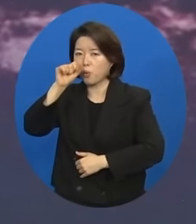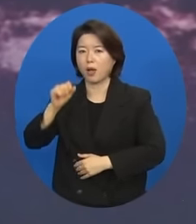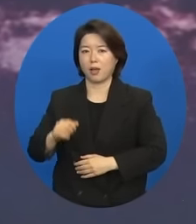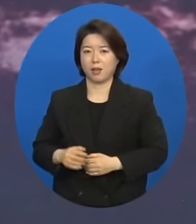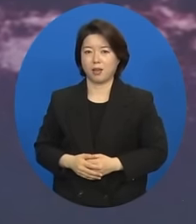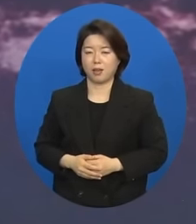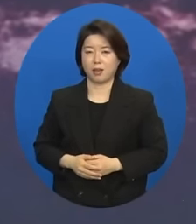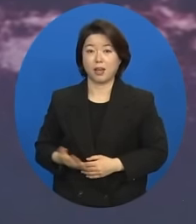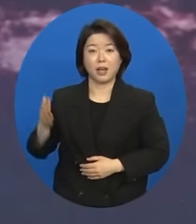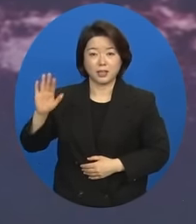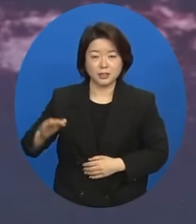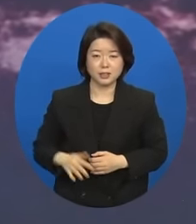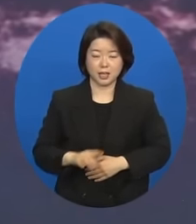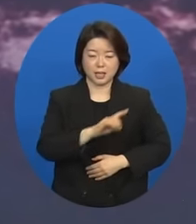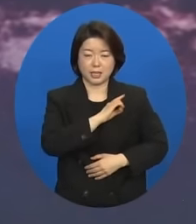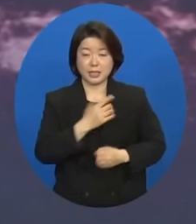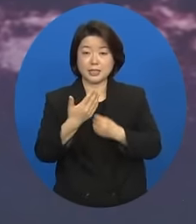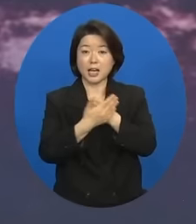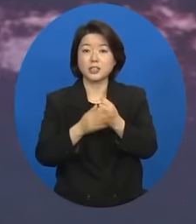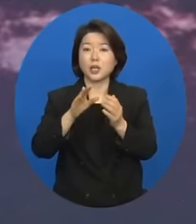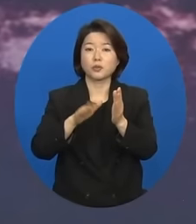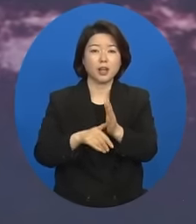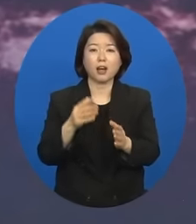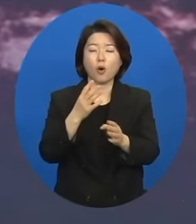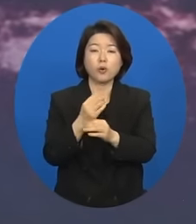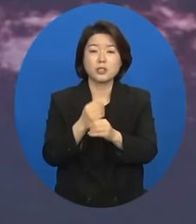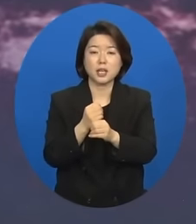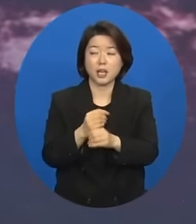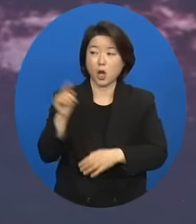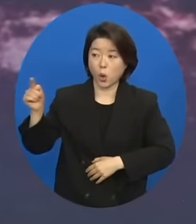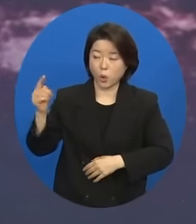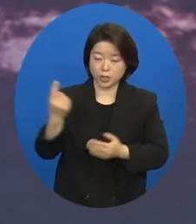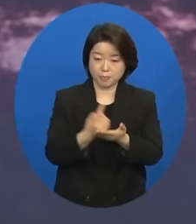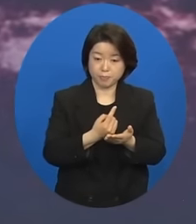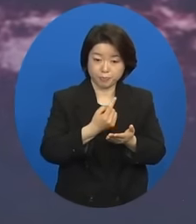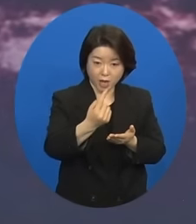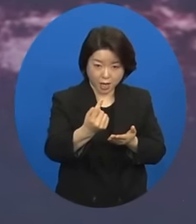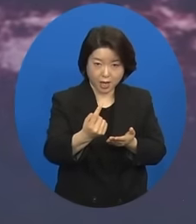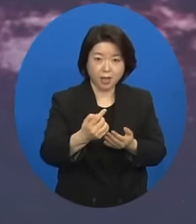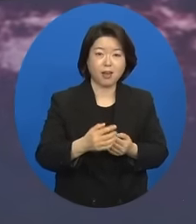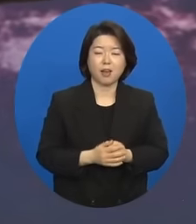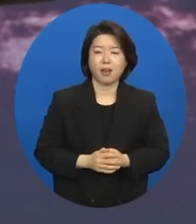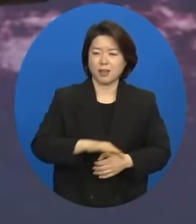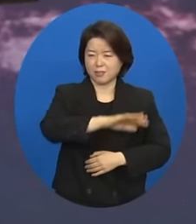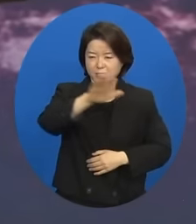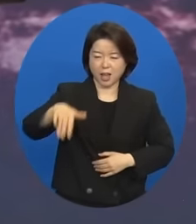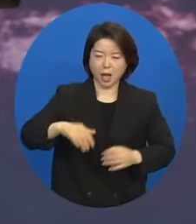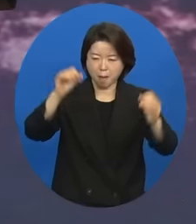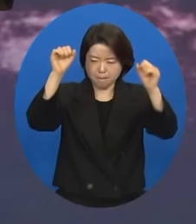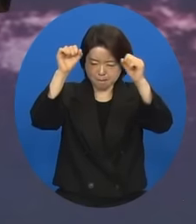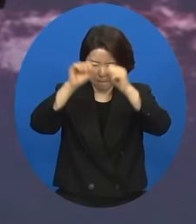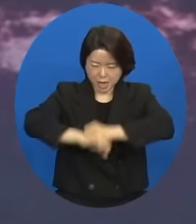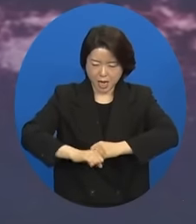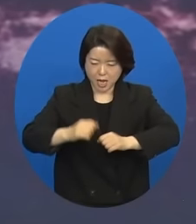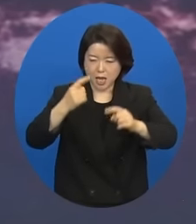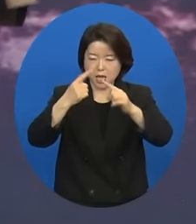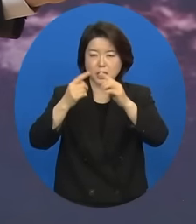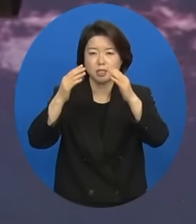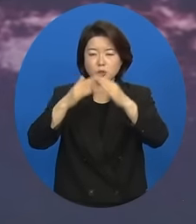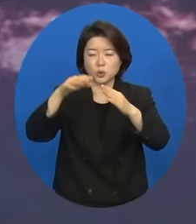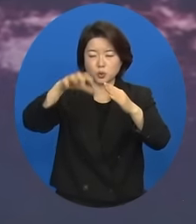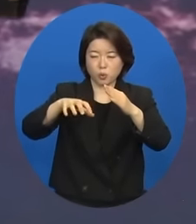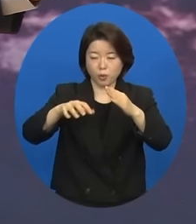좋았지만 가장 은혜로웠던 때가 언제냐 거기를 떠나서 정말 다 망가진 그 교회 갔을 때